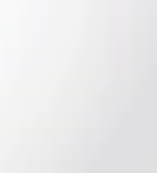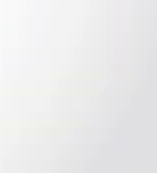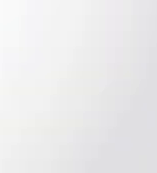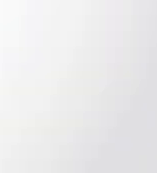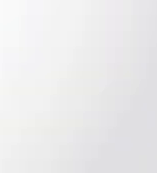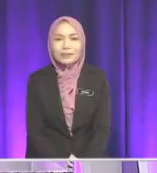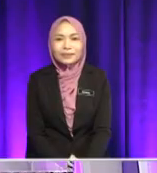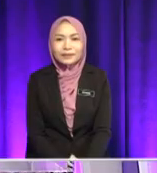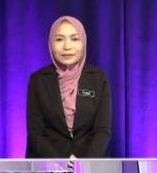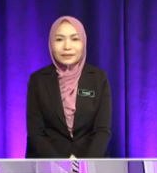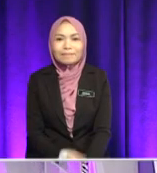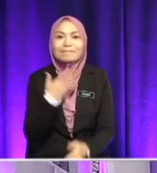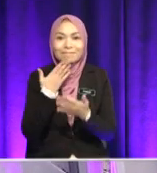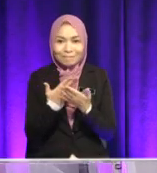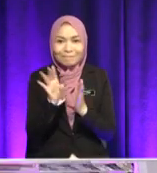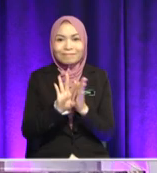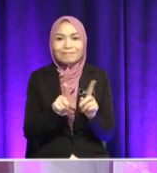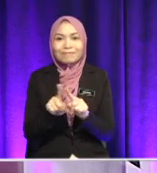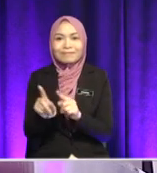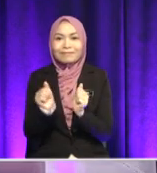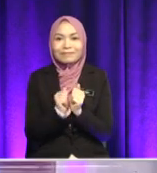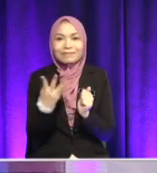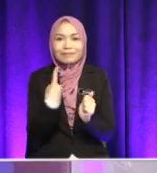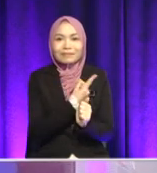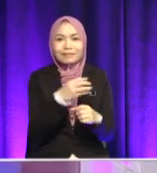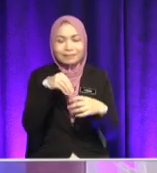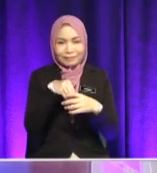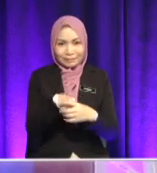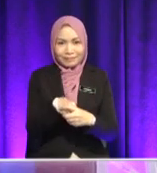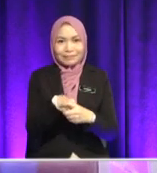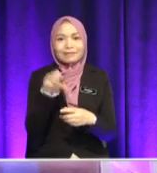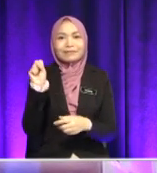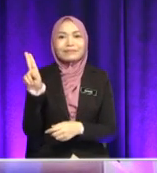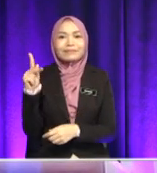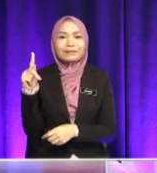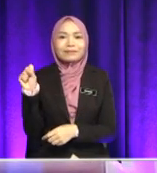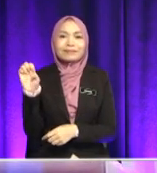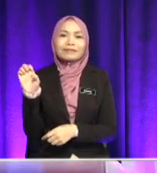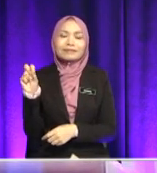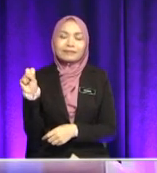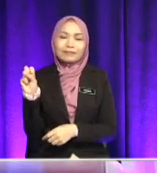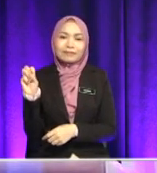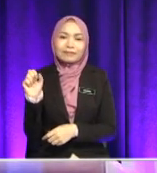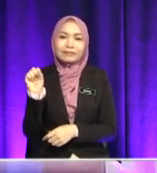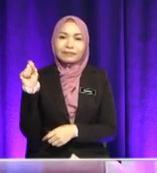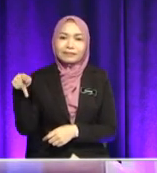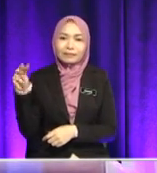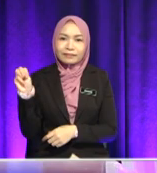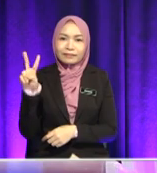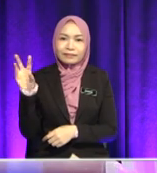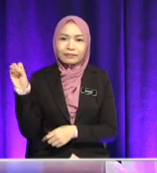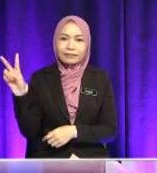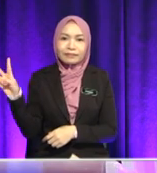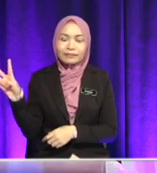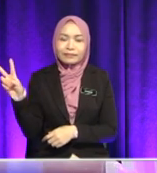KPM baik Masih bersama kami tentunya dalam sukses SPM 2022 gimana kita sedang belajar mengenai ilmu